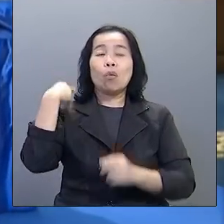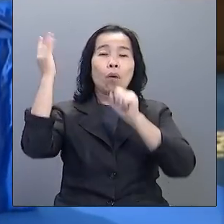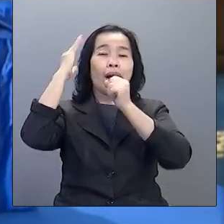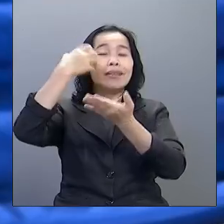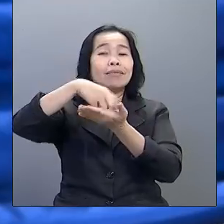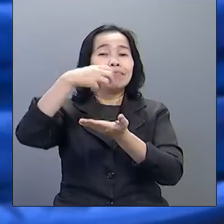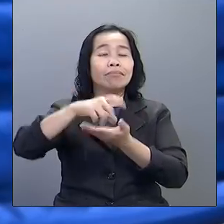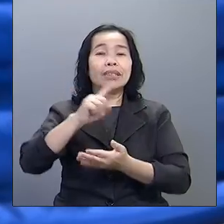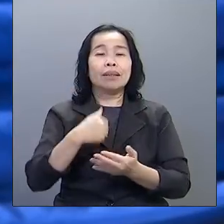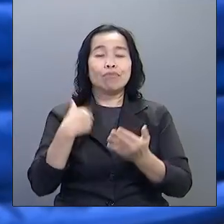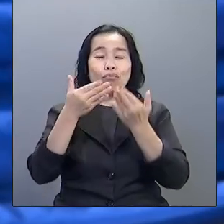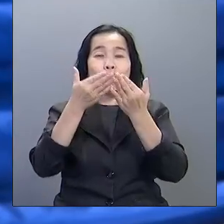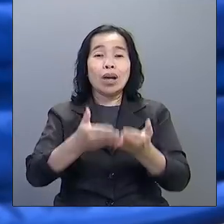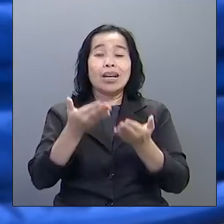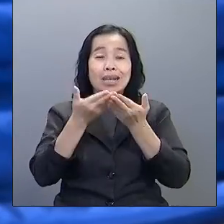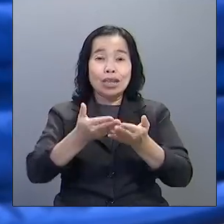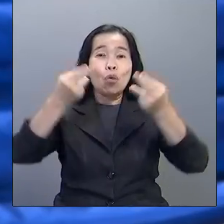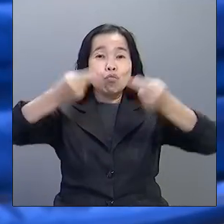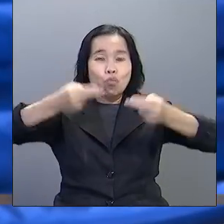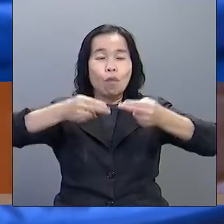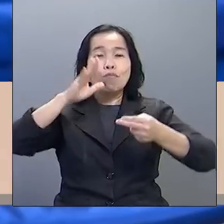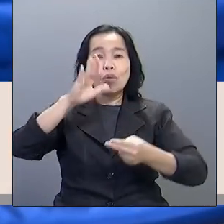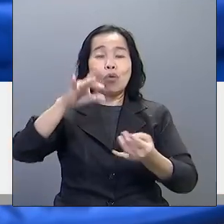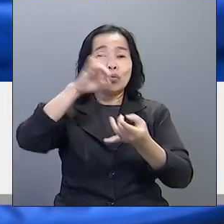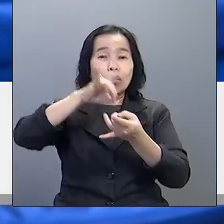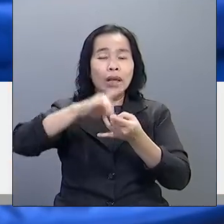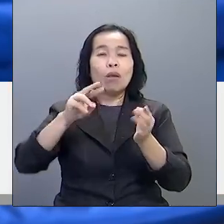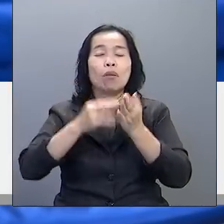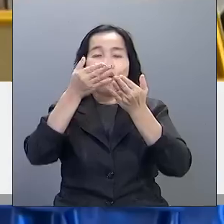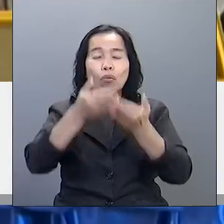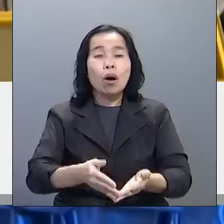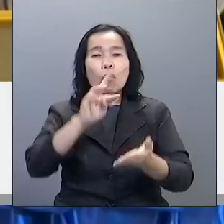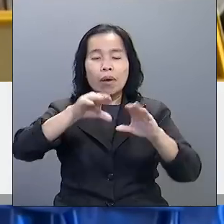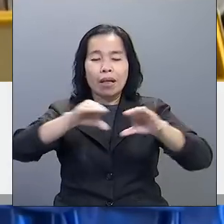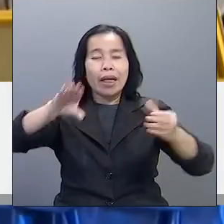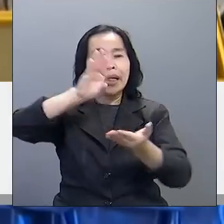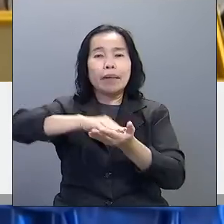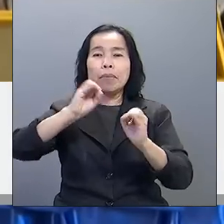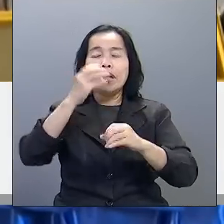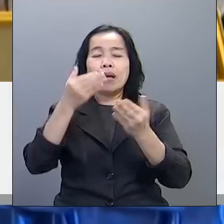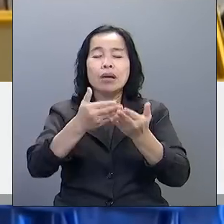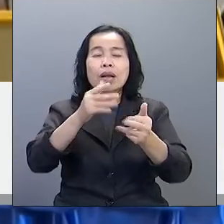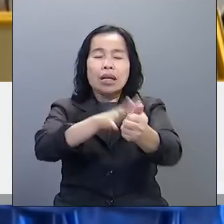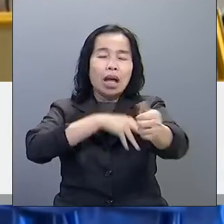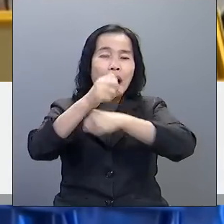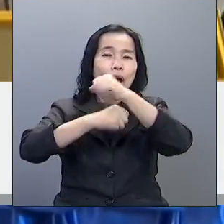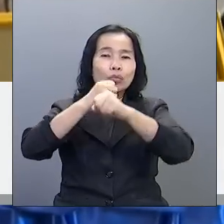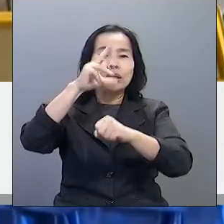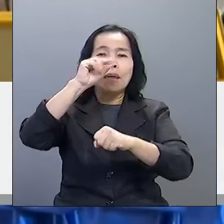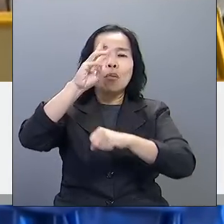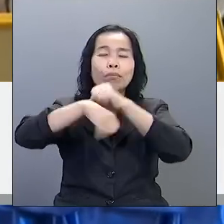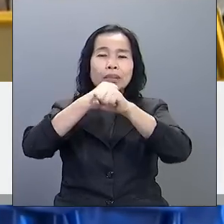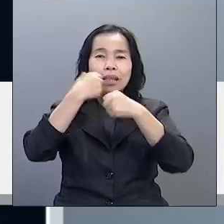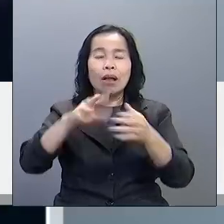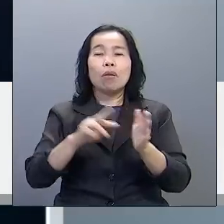มานะคะว่าเรือรบหลวงสุโขทัยไม่มีกล่องดำเพราะว่าเป็นเรือที่อายุ36ปีแล้วอายุมากตามข้อกำหนดขององค์การทะเลโล